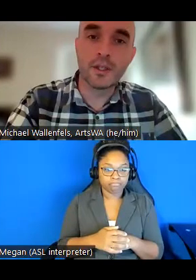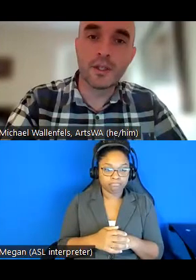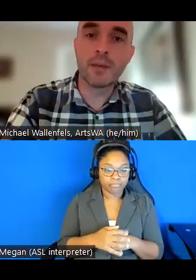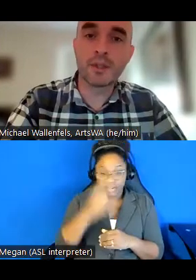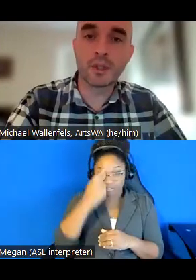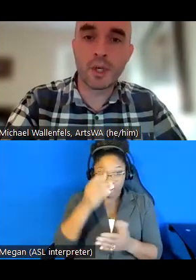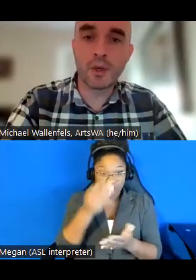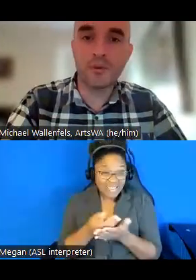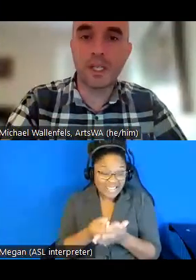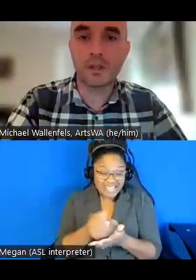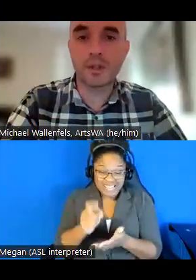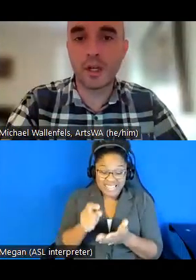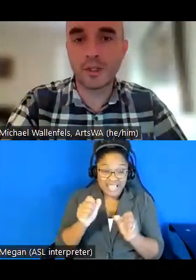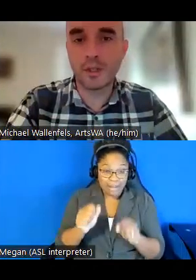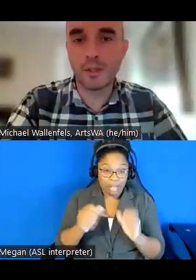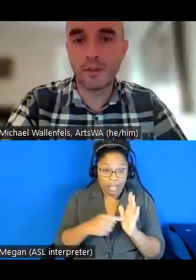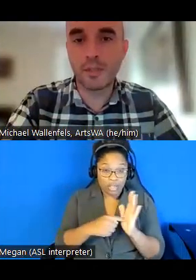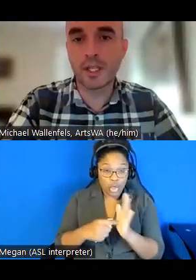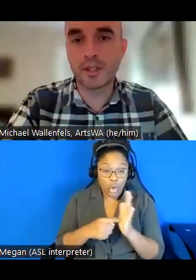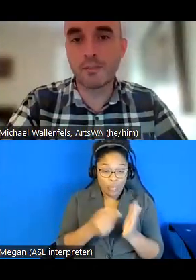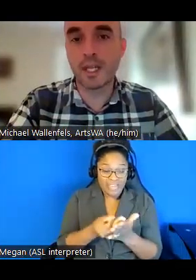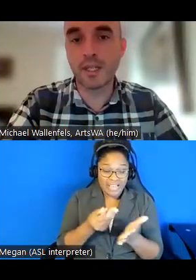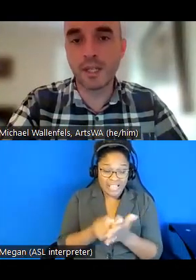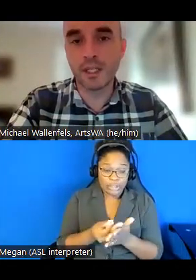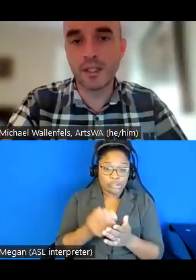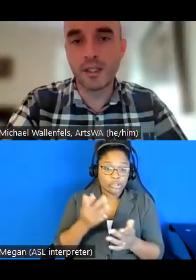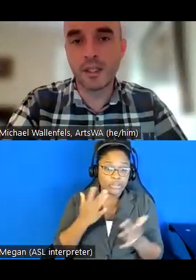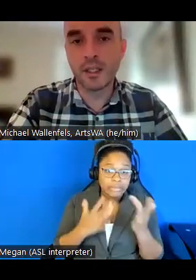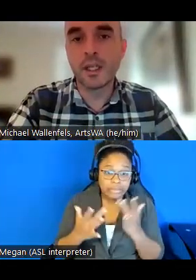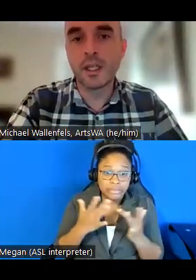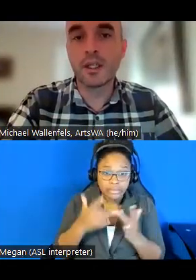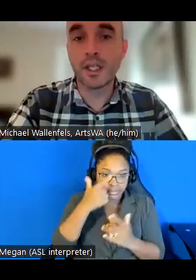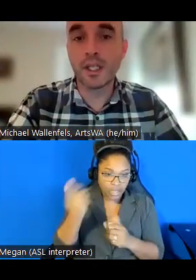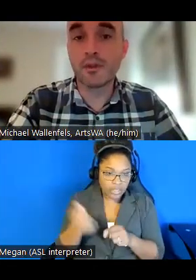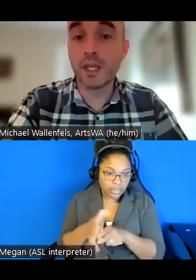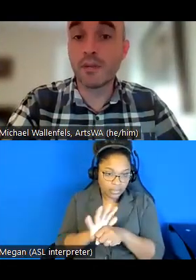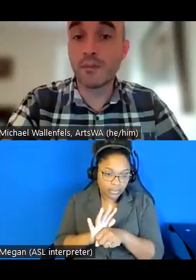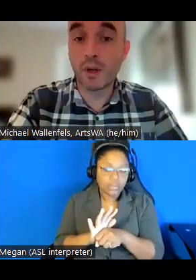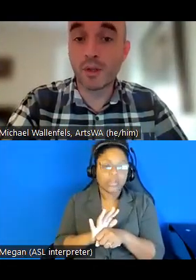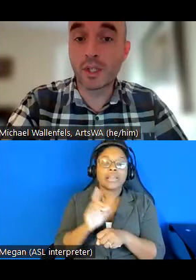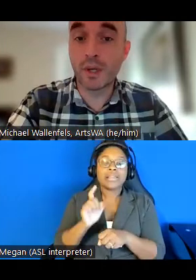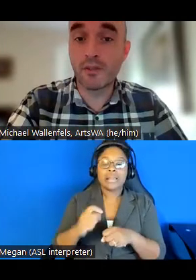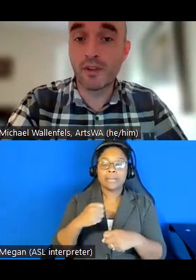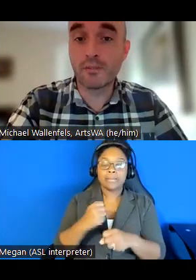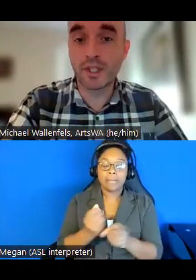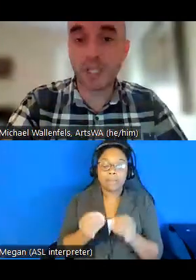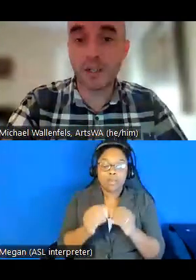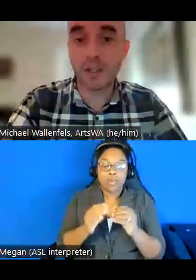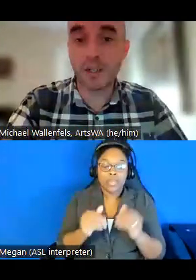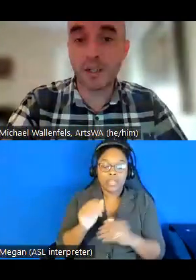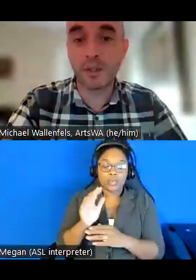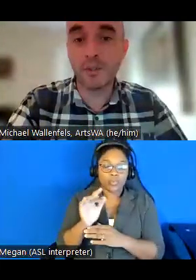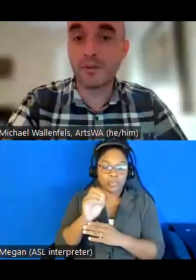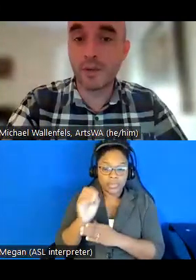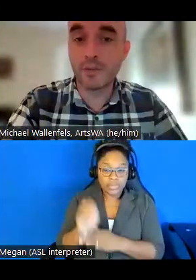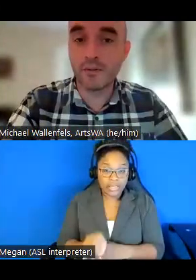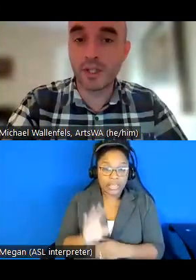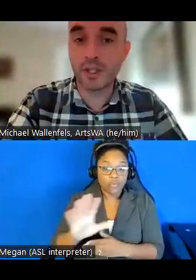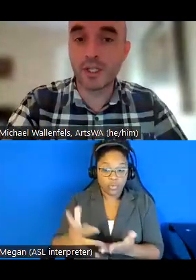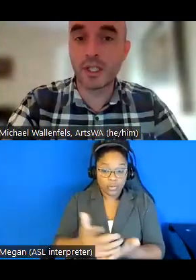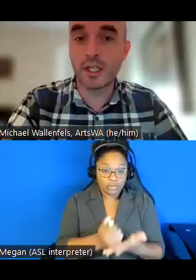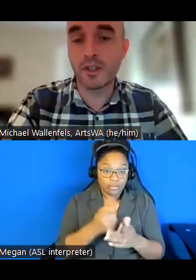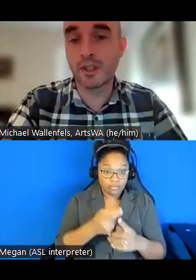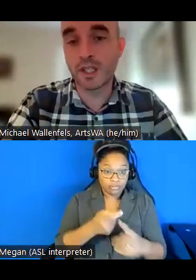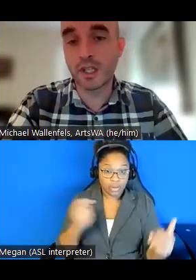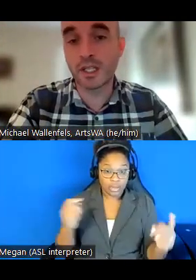필요하고요. 재정은 팬데믹으로 때문에 재정적 고충을 겪었다. 그거 보여줘야